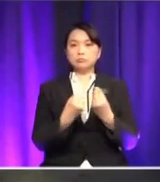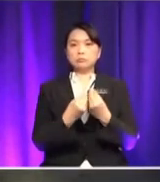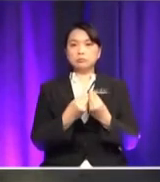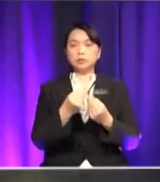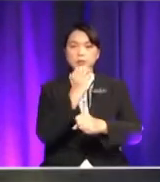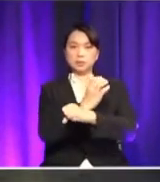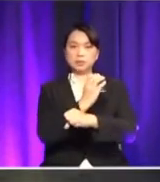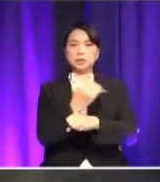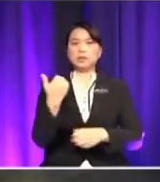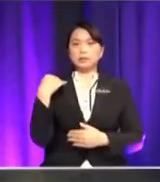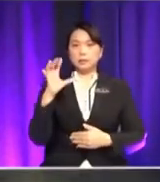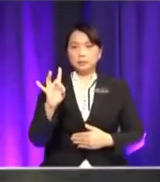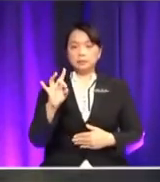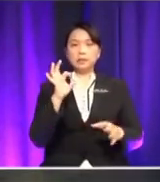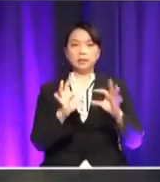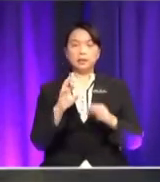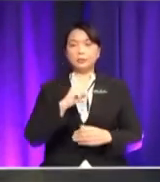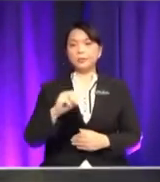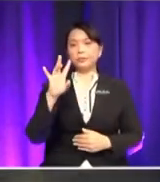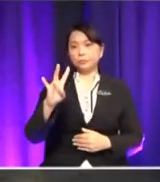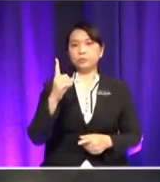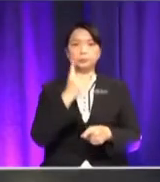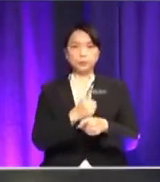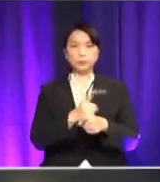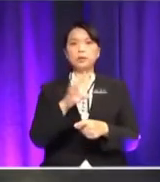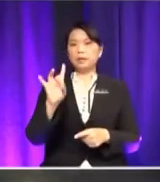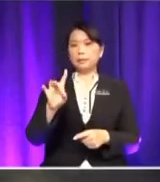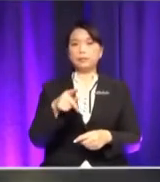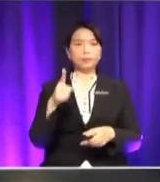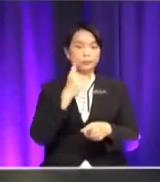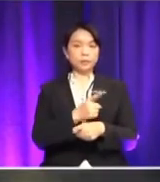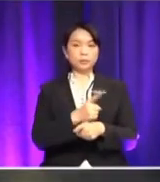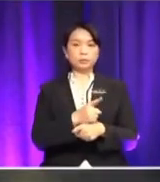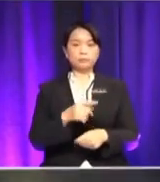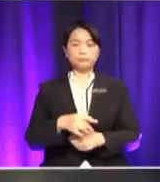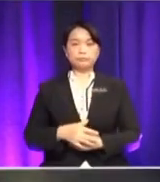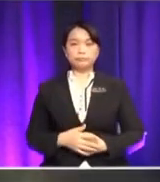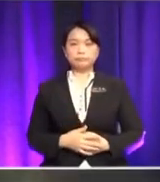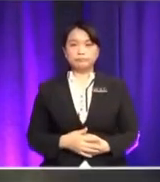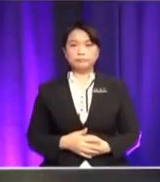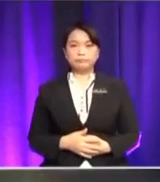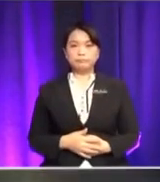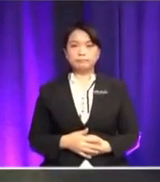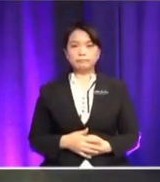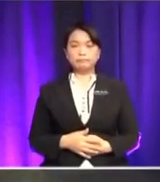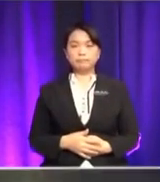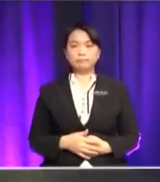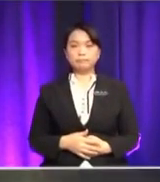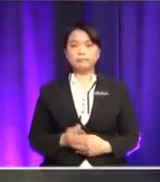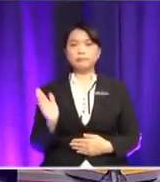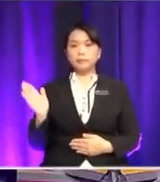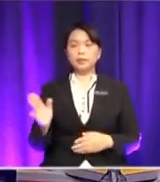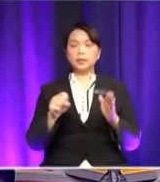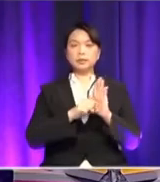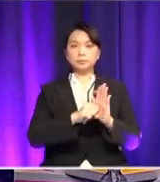lukis 7 pembetul lapan betul itu bisa SMSin nunggunya the Nose inilah